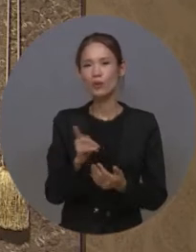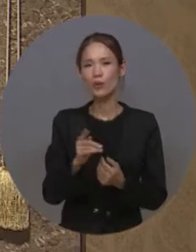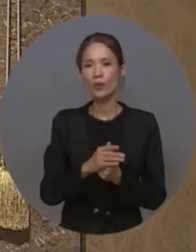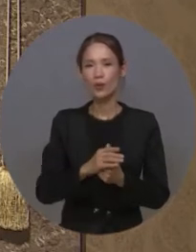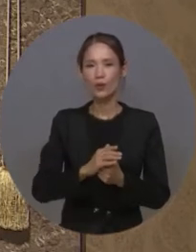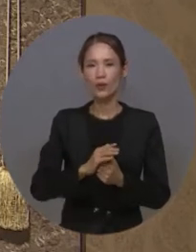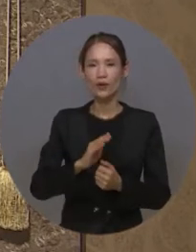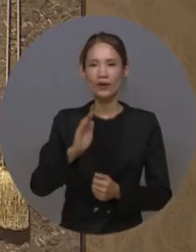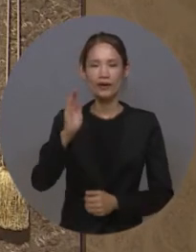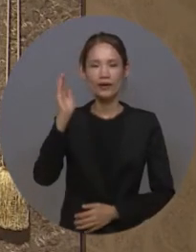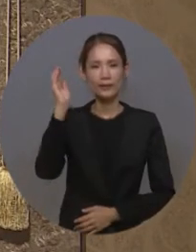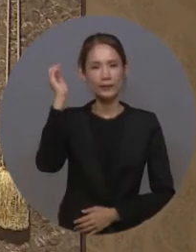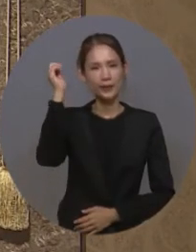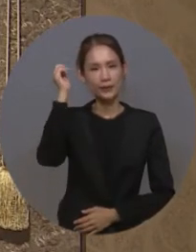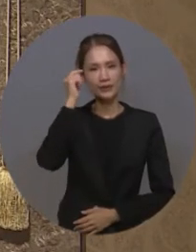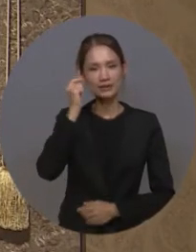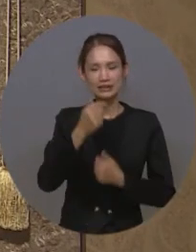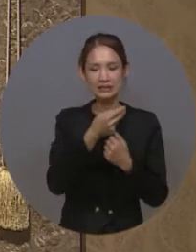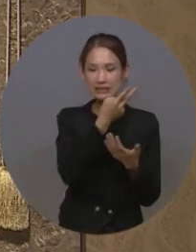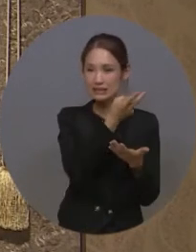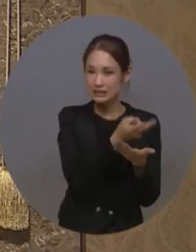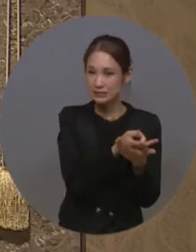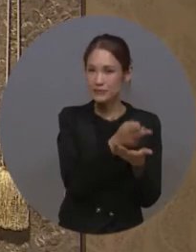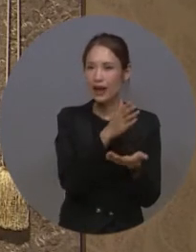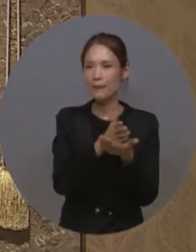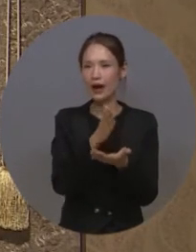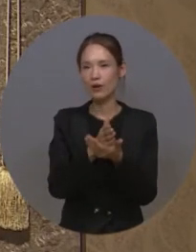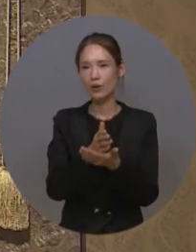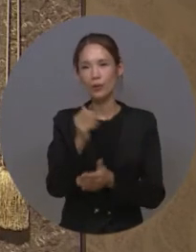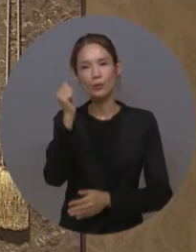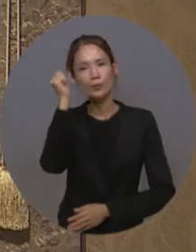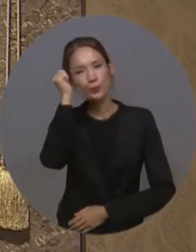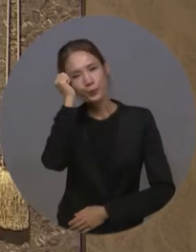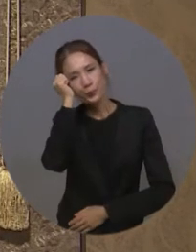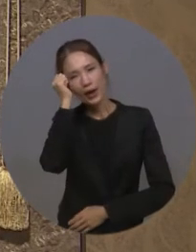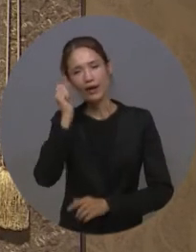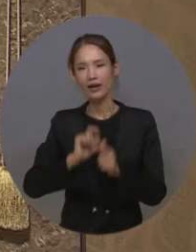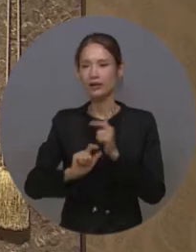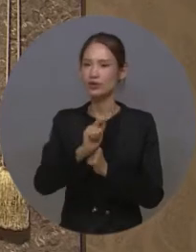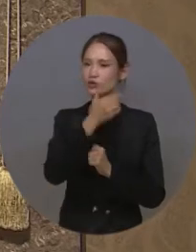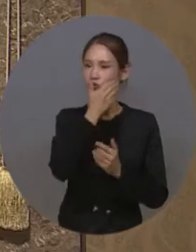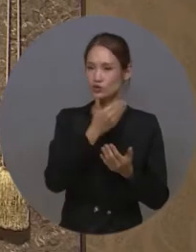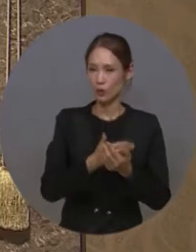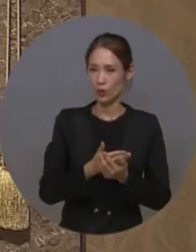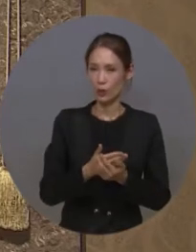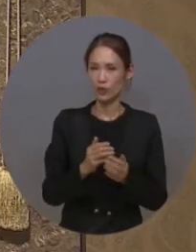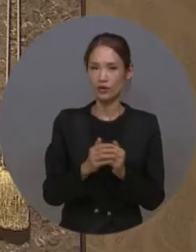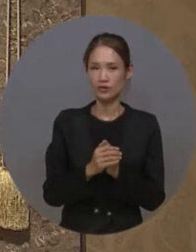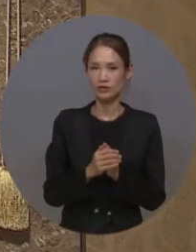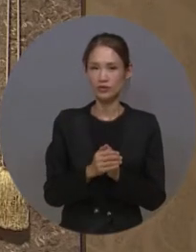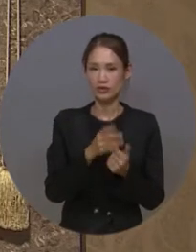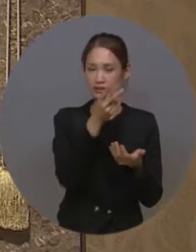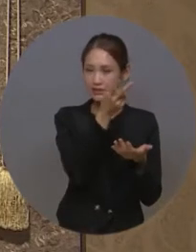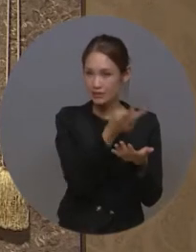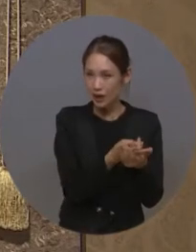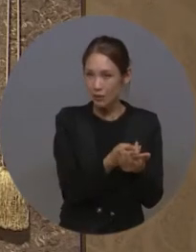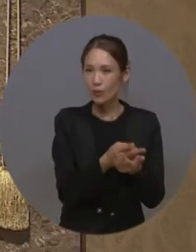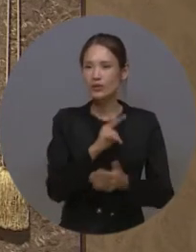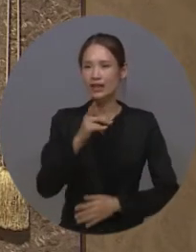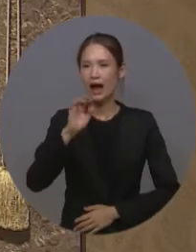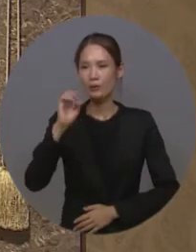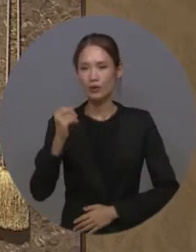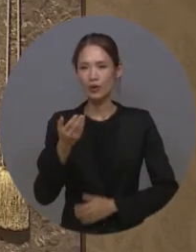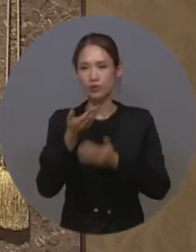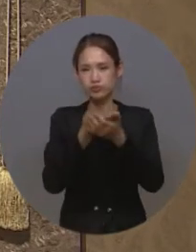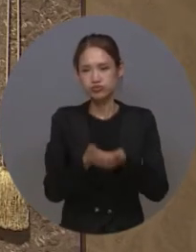거든요 아 침대보다 베개가 더 중요합니다 그럼요 침대는 사실 뭐 담요를 깔고 잖아 뭐 좀 부진한